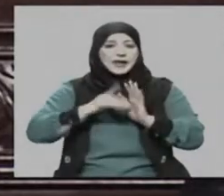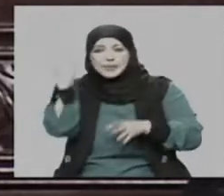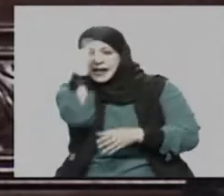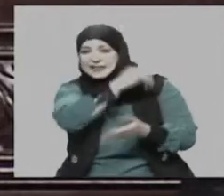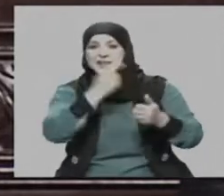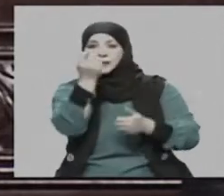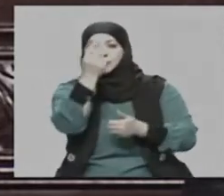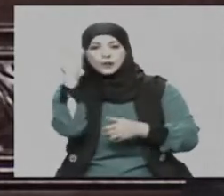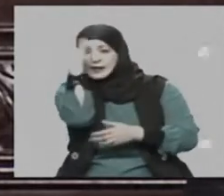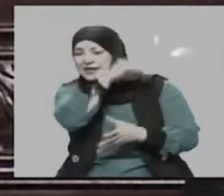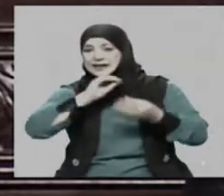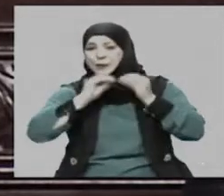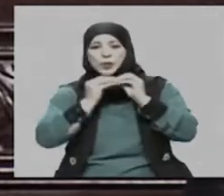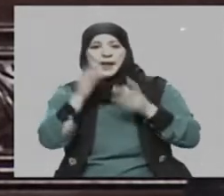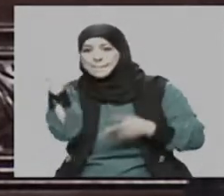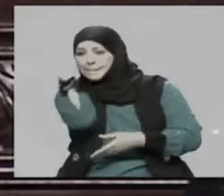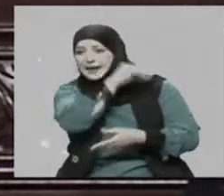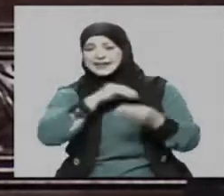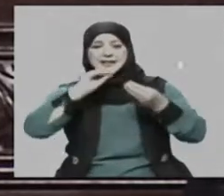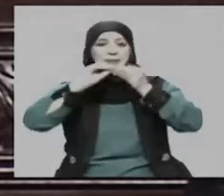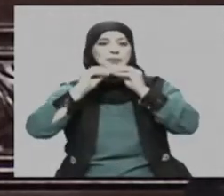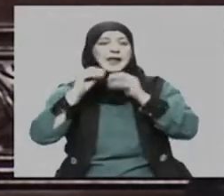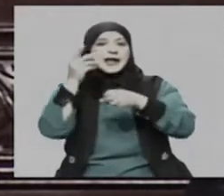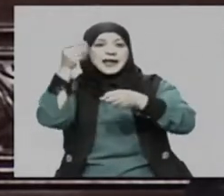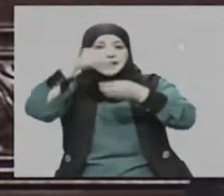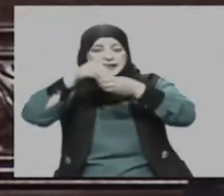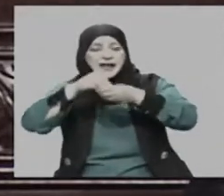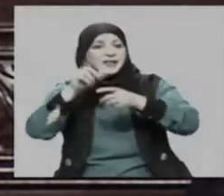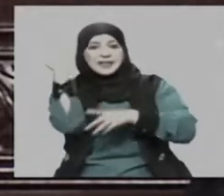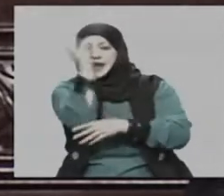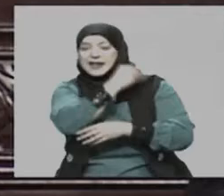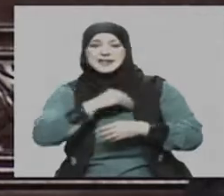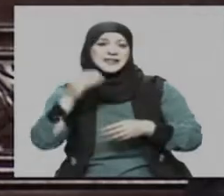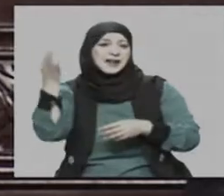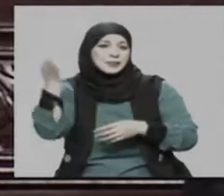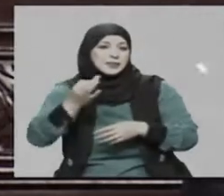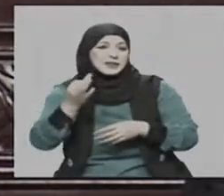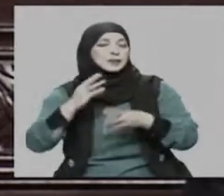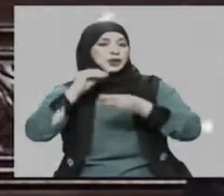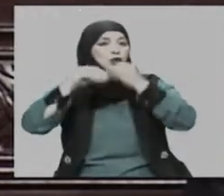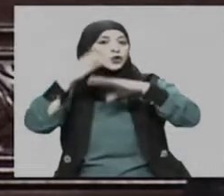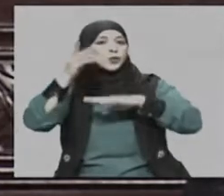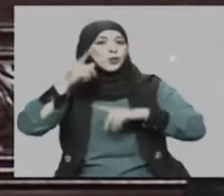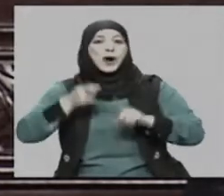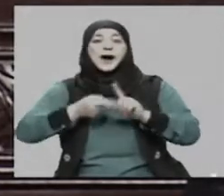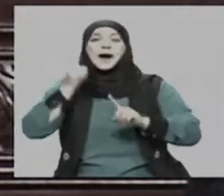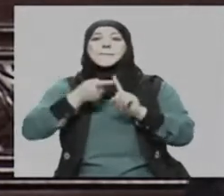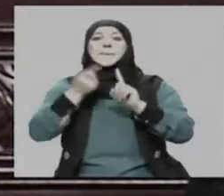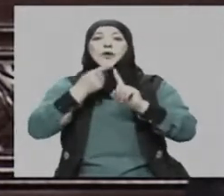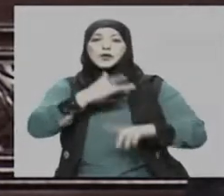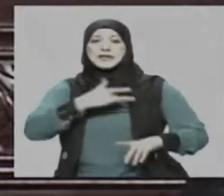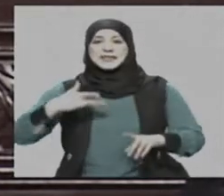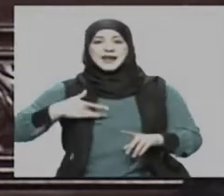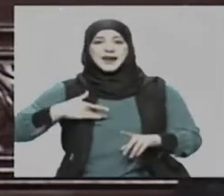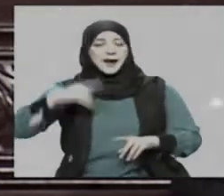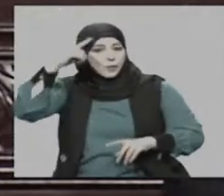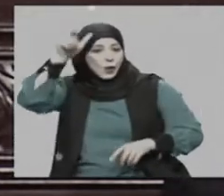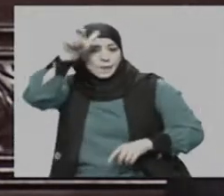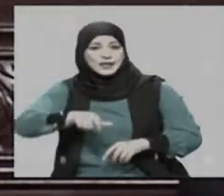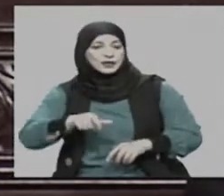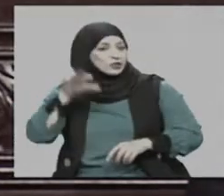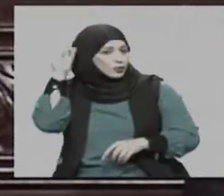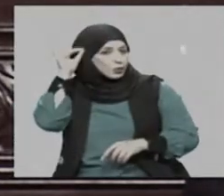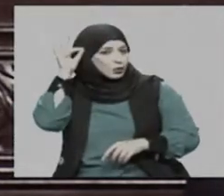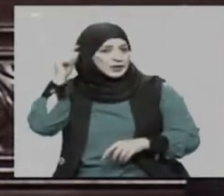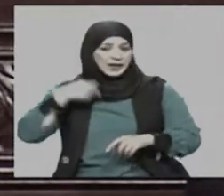فلوس ولا اقتصاد ولا تنمية ولا نسبة نمو ولا غيره. الصحة تاع التونسي، لأنه احنا بالكش نسينا،